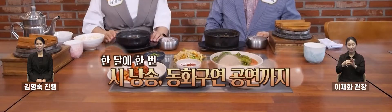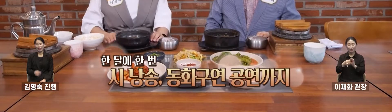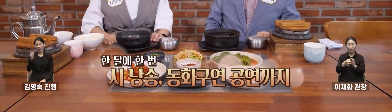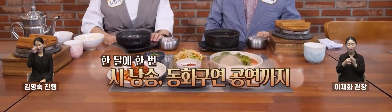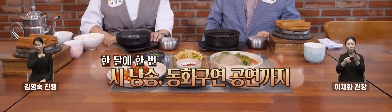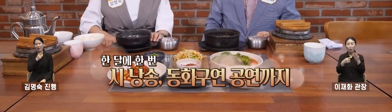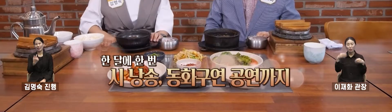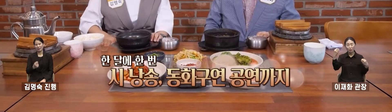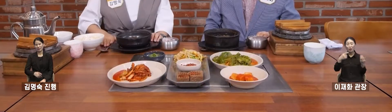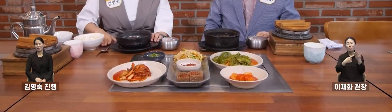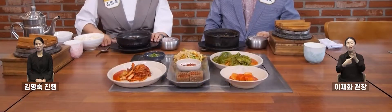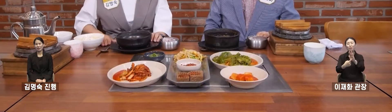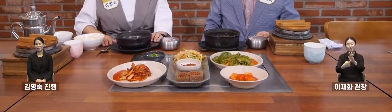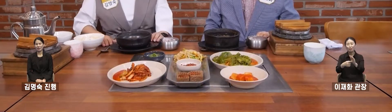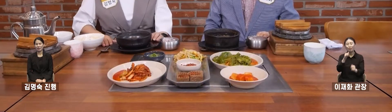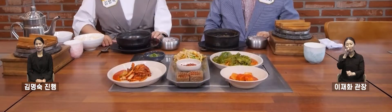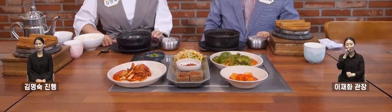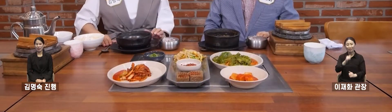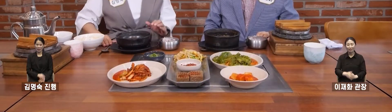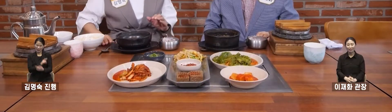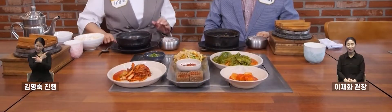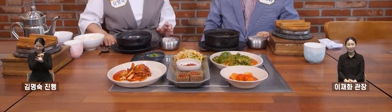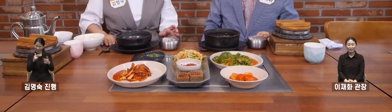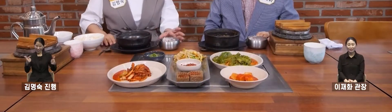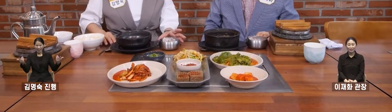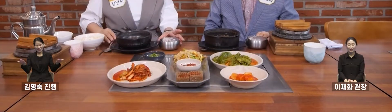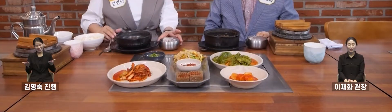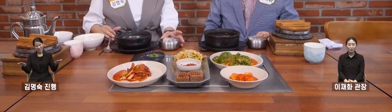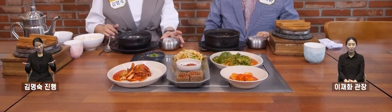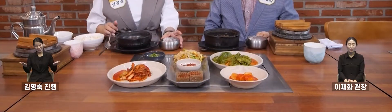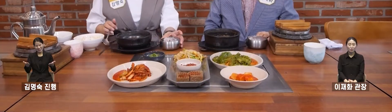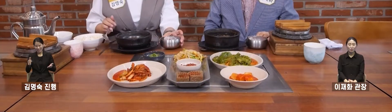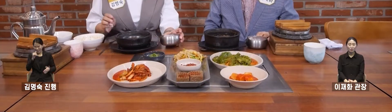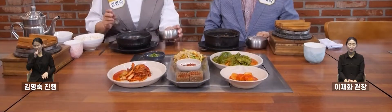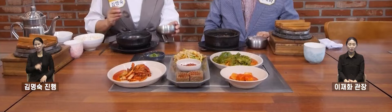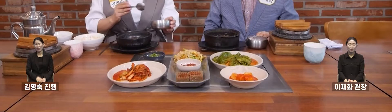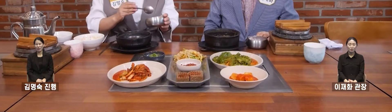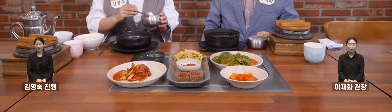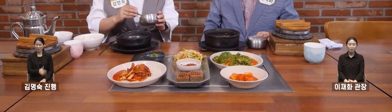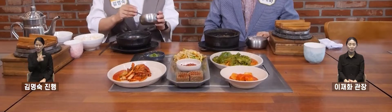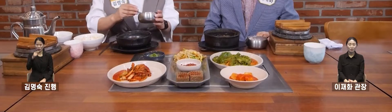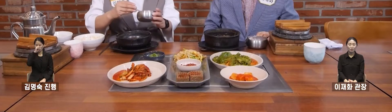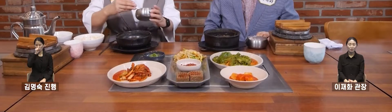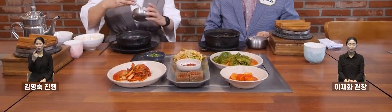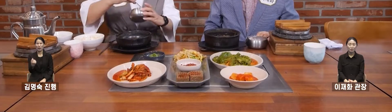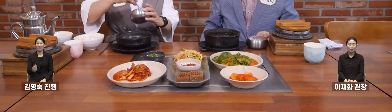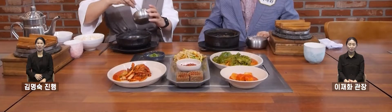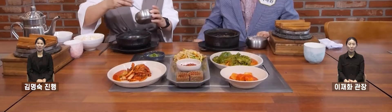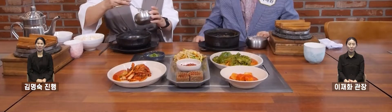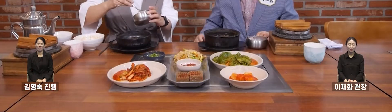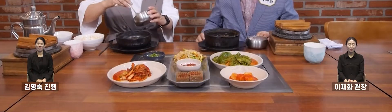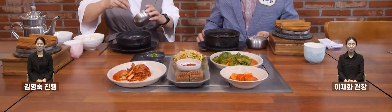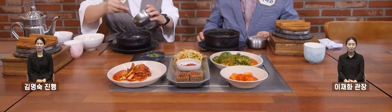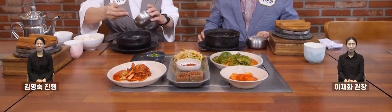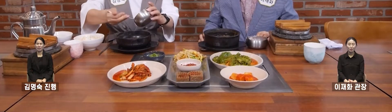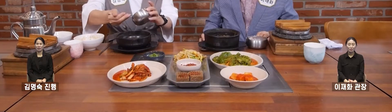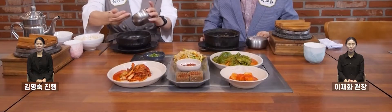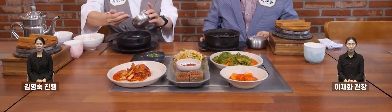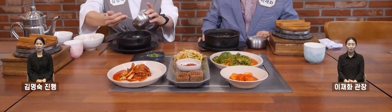아, 그러시군요. 네. 근데 진짜 다양한 일들을 하셔서 너무 좋은 것 같아요. 예. 네.